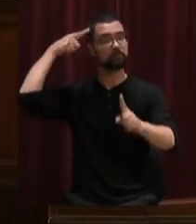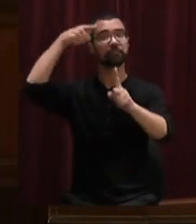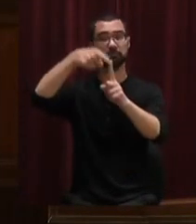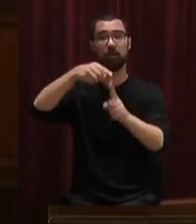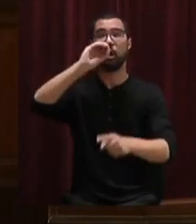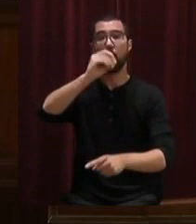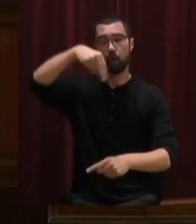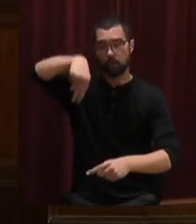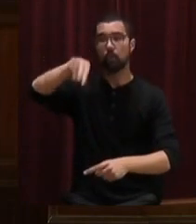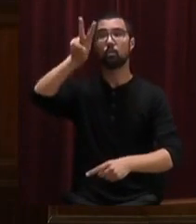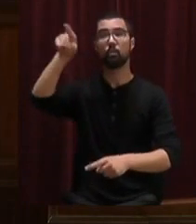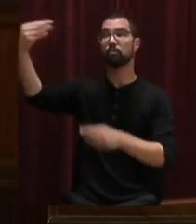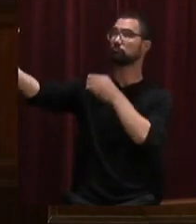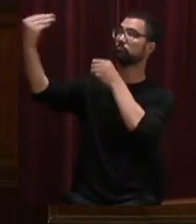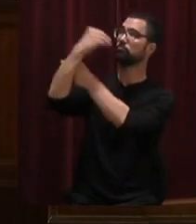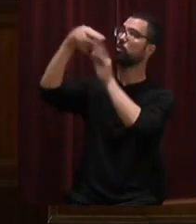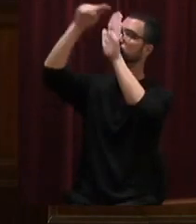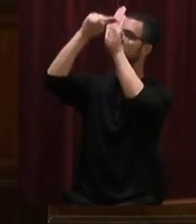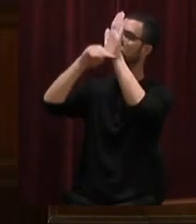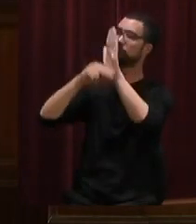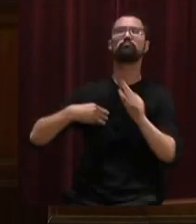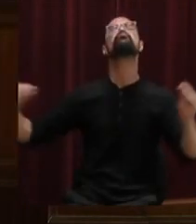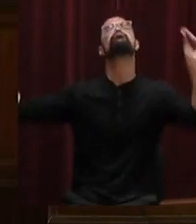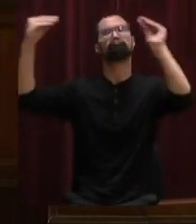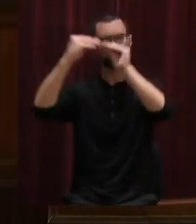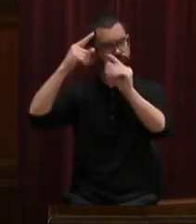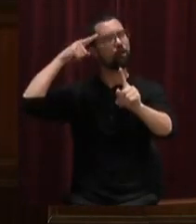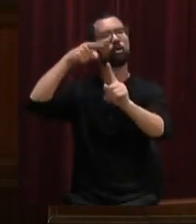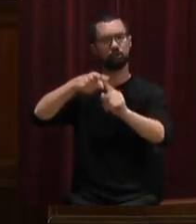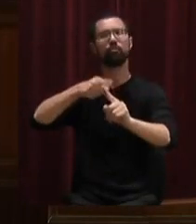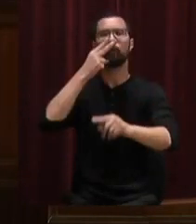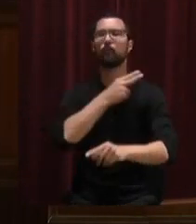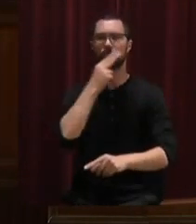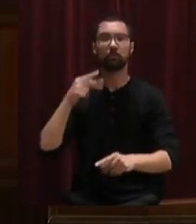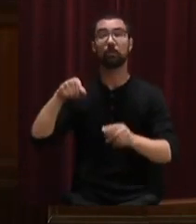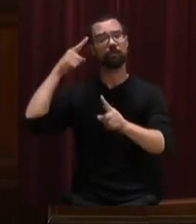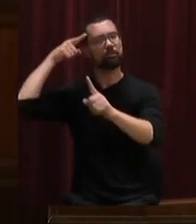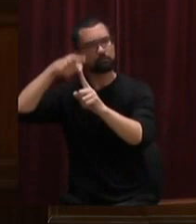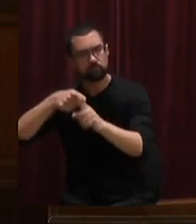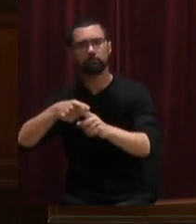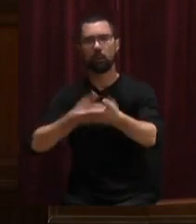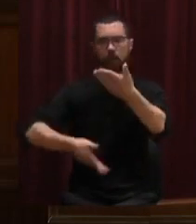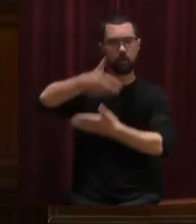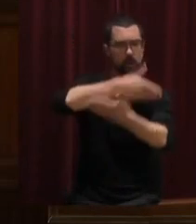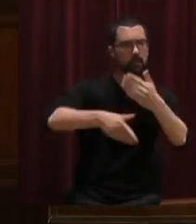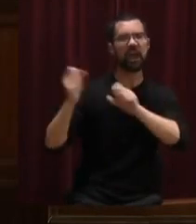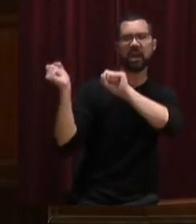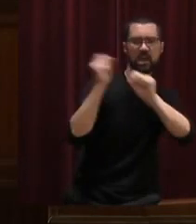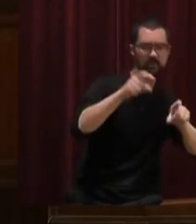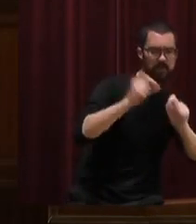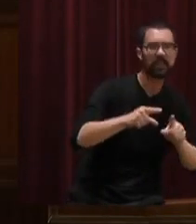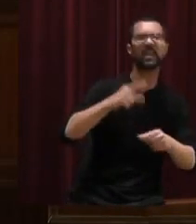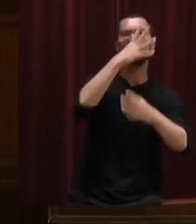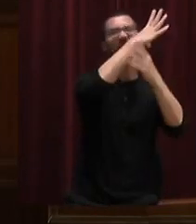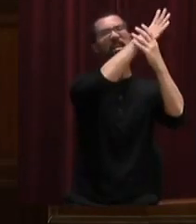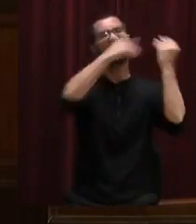les Nacions Unides. Uns objectius que també parlen d'integració, de cooperació, de refugiats i d'immigració i amb els